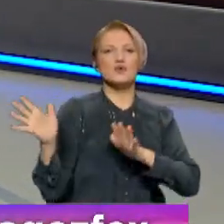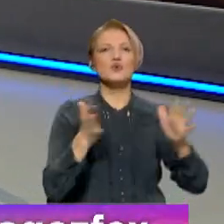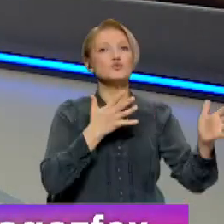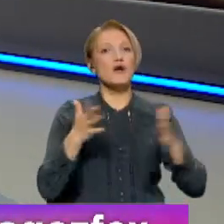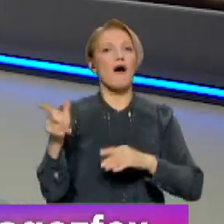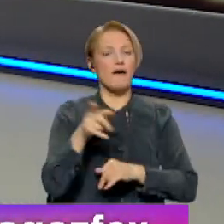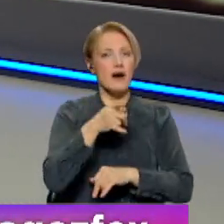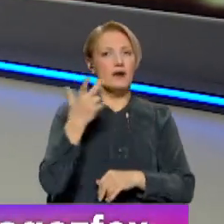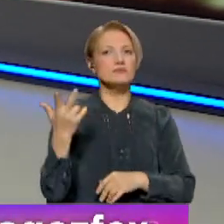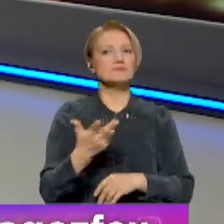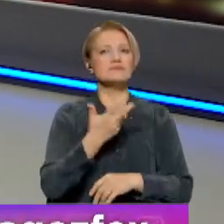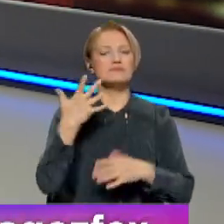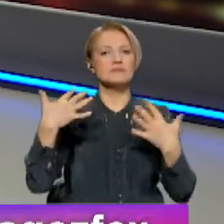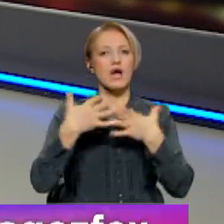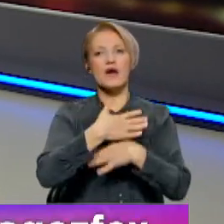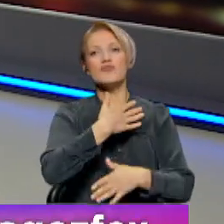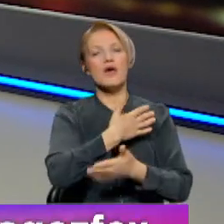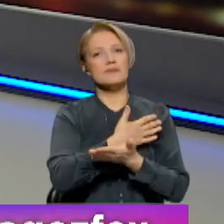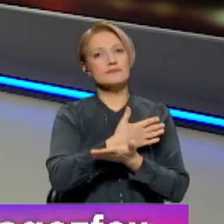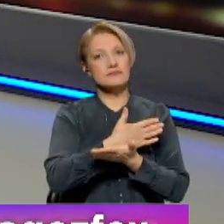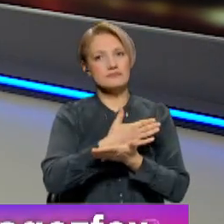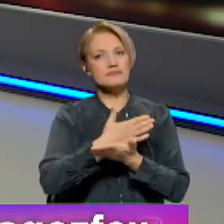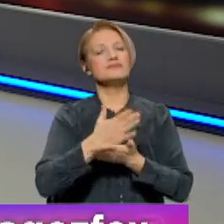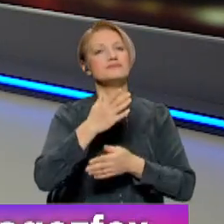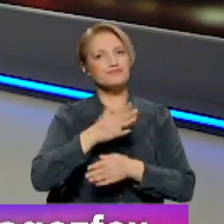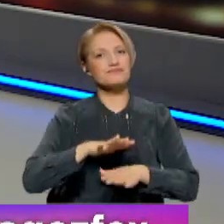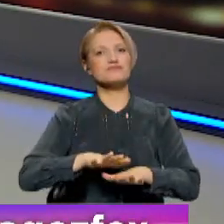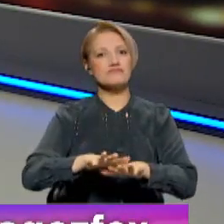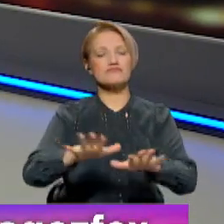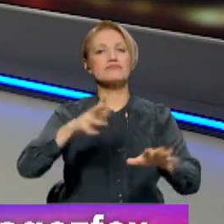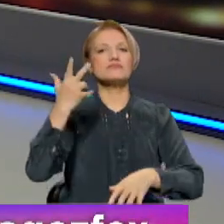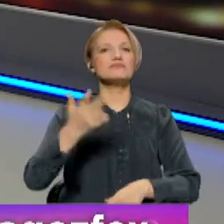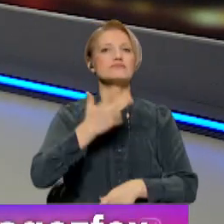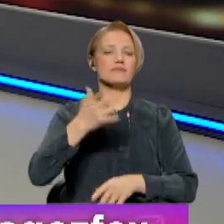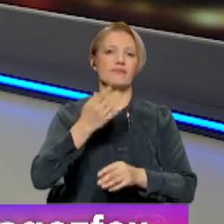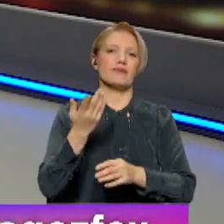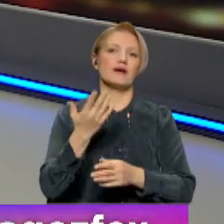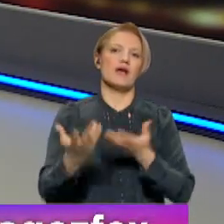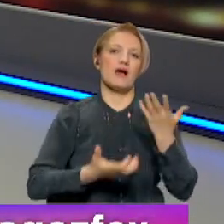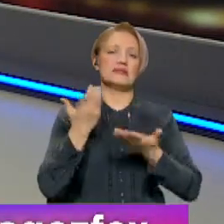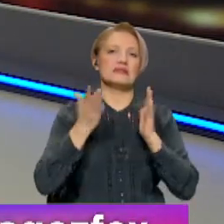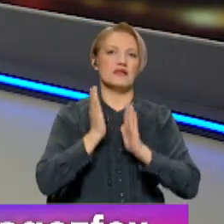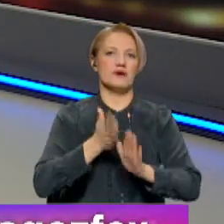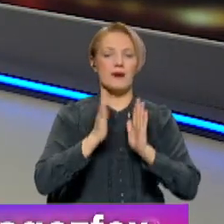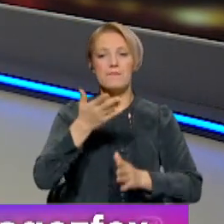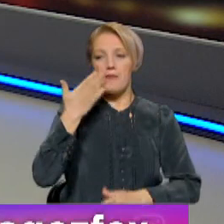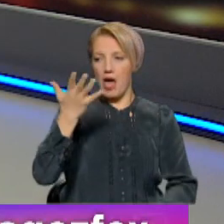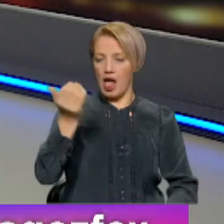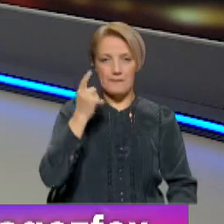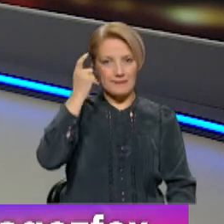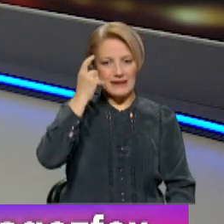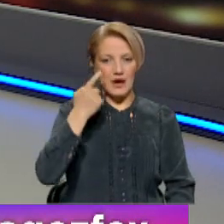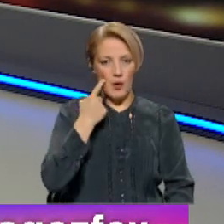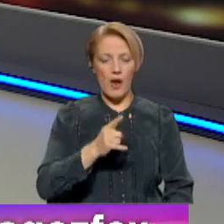da etkisiyle gece boyunca böyle ilerleye ilerleye devam etti. Marmaris'ten aldığımız bilgiye göre şu